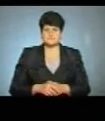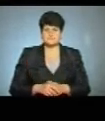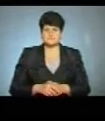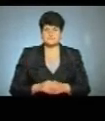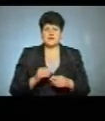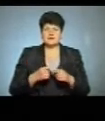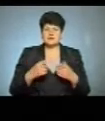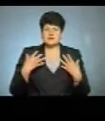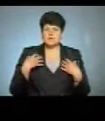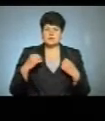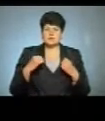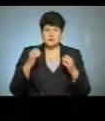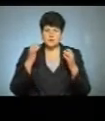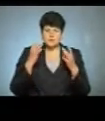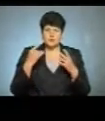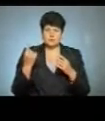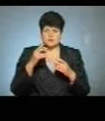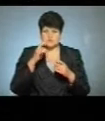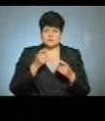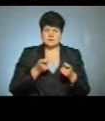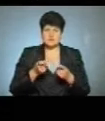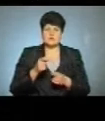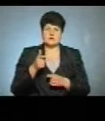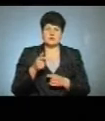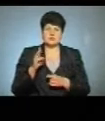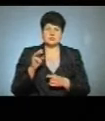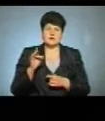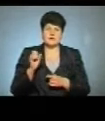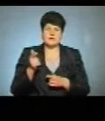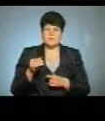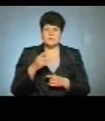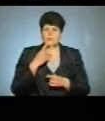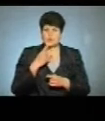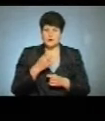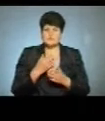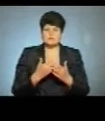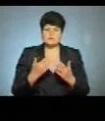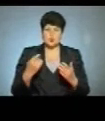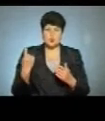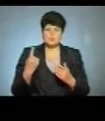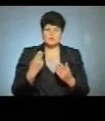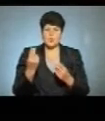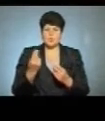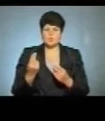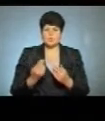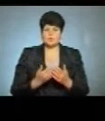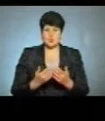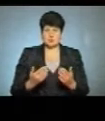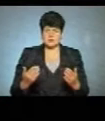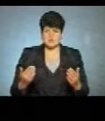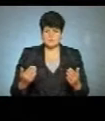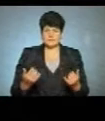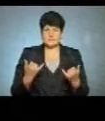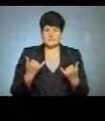А це начальник управління культури облдержадміністрації Григорій Шергей показує онлайн-виставку обласного художнього музею. Наприклад, зараз